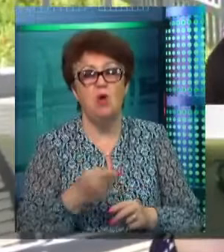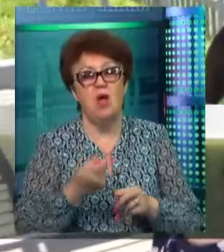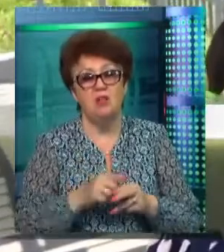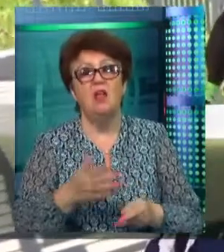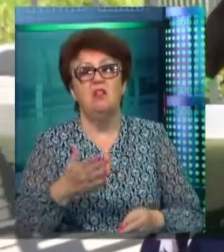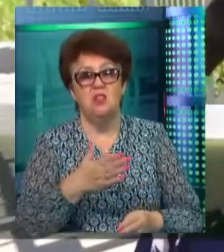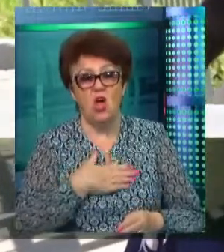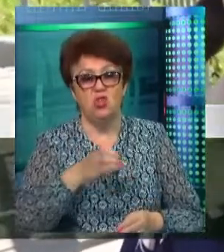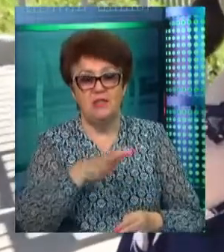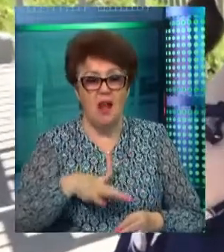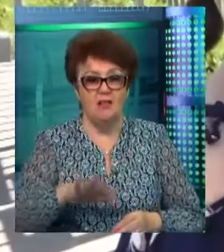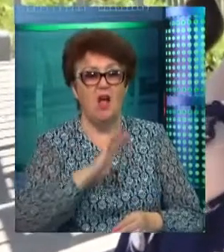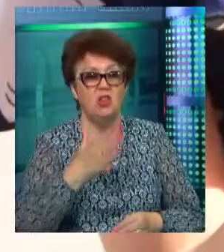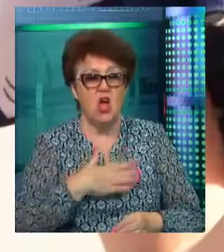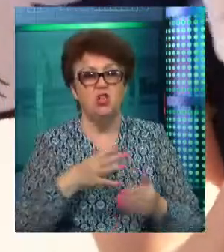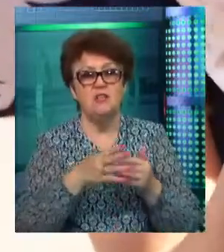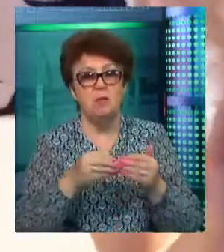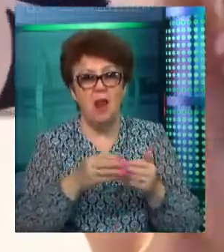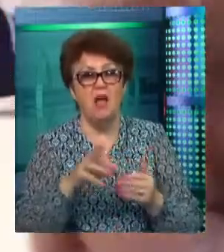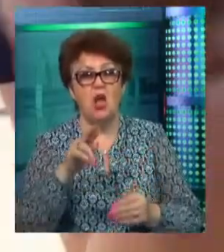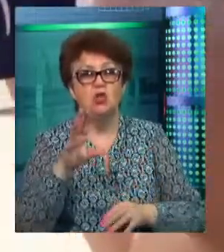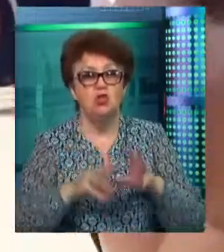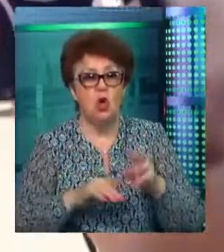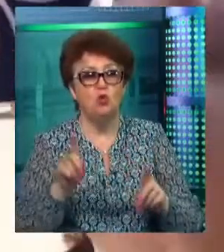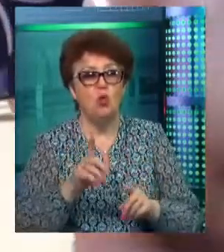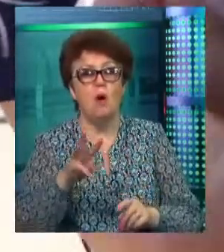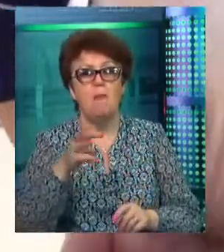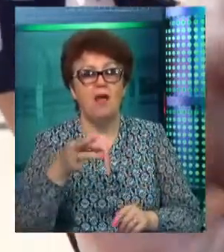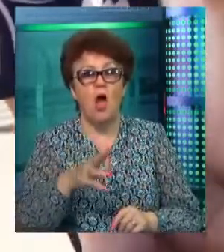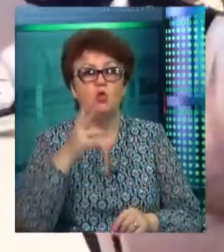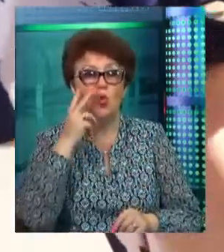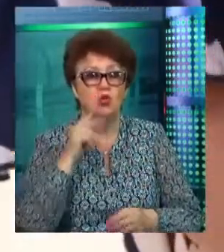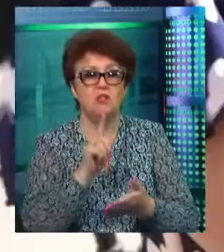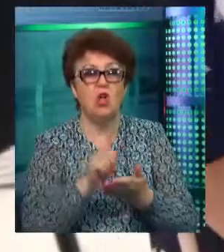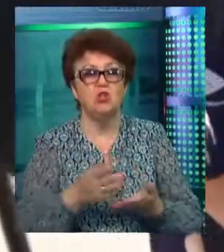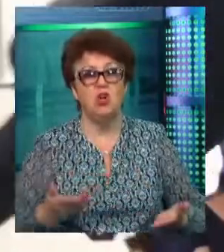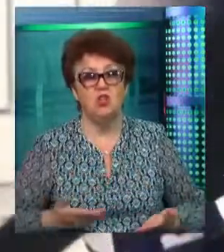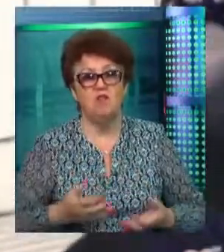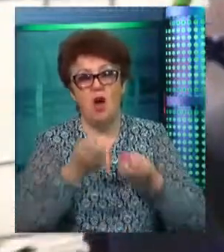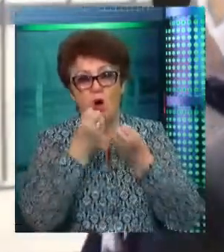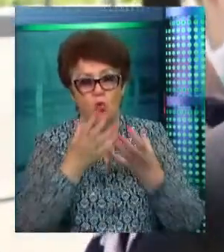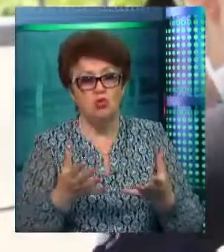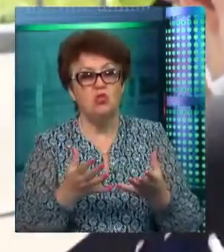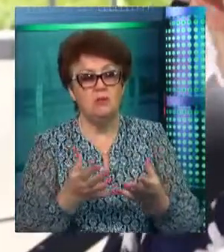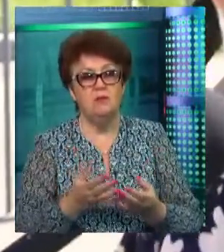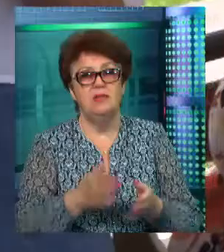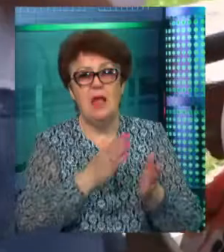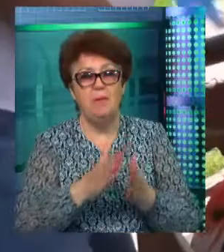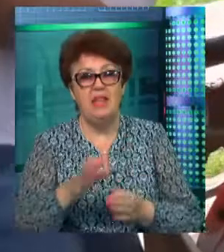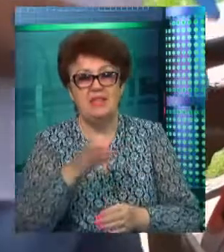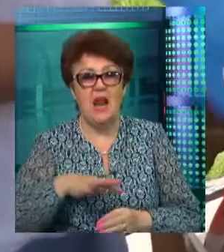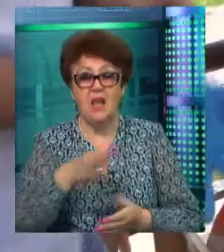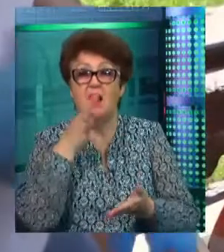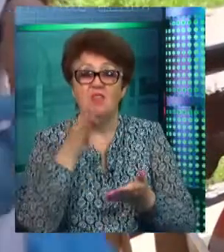наша страна наша земля высшего я . разложить хороший стабильный страниц